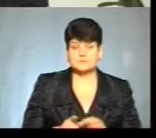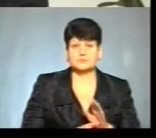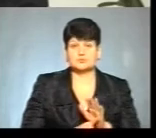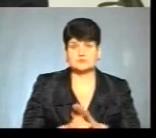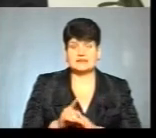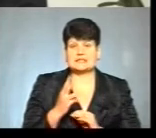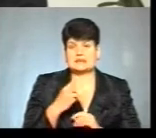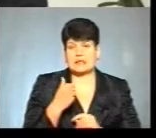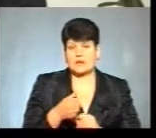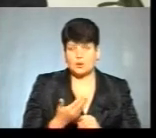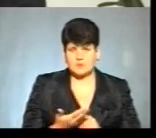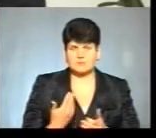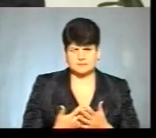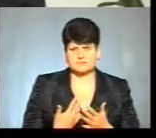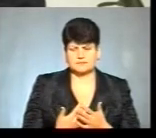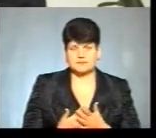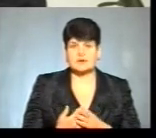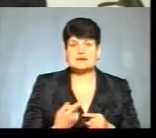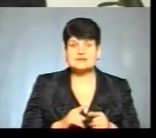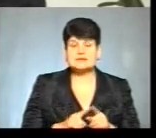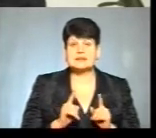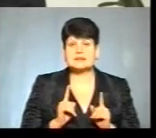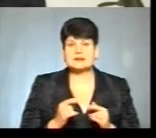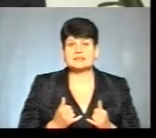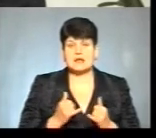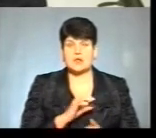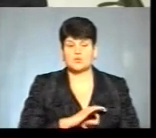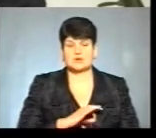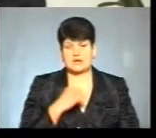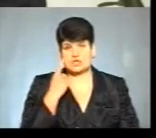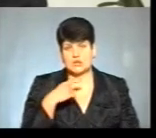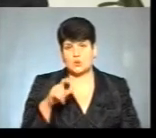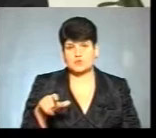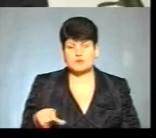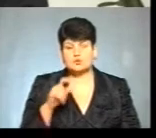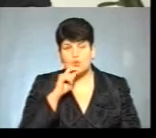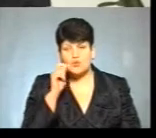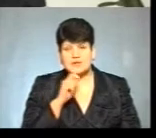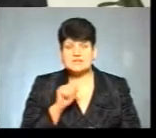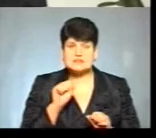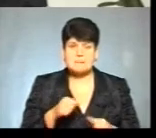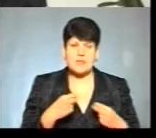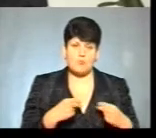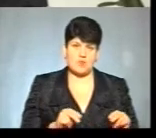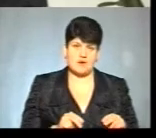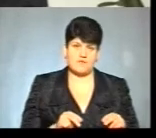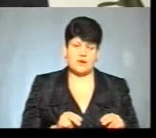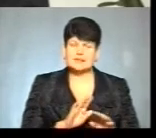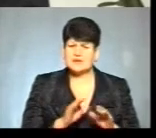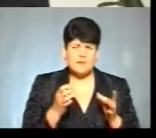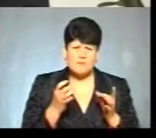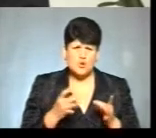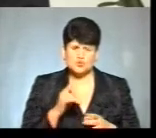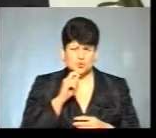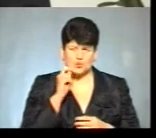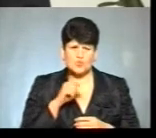на 3 роки умовно. Це тільки для юридичних осіб, щоб українець українцю міг продавати. І не просто українцю,